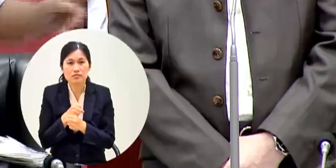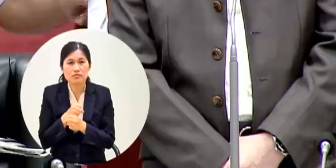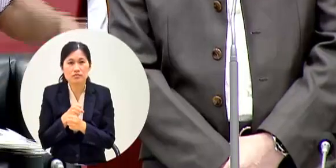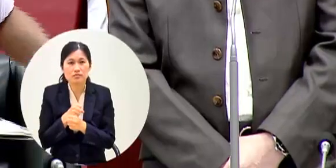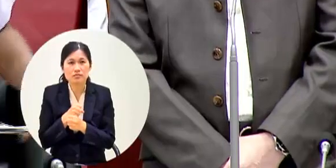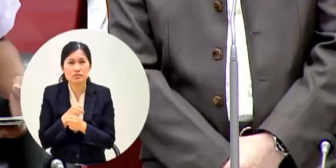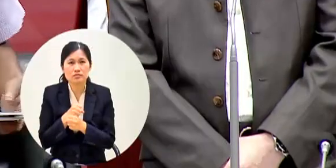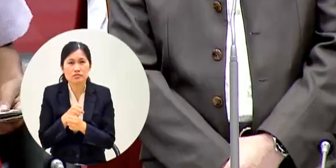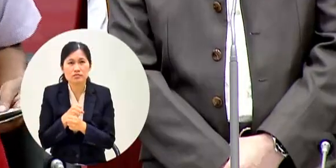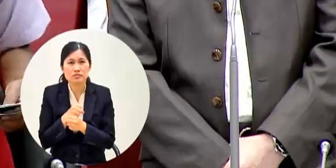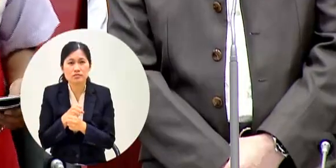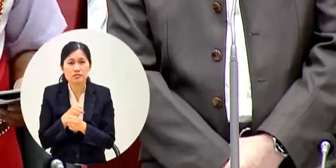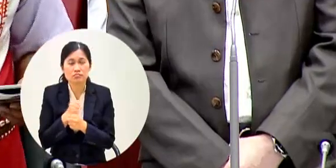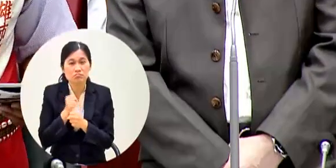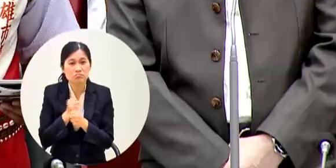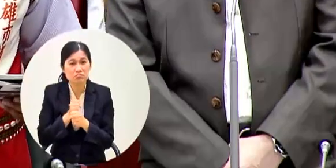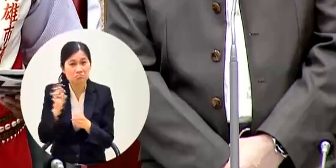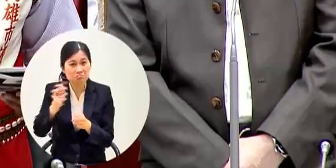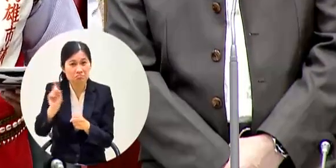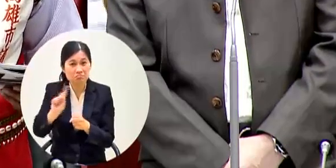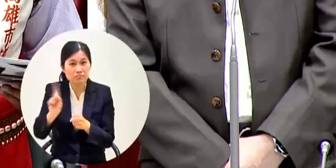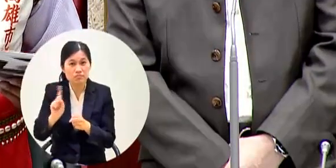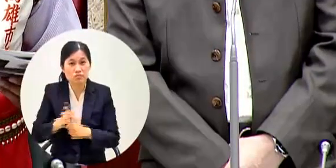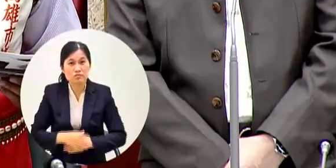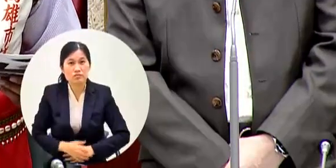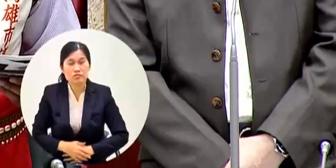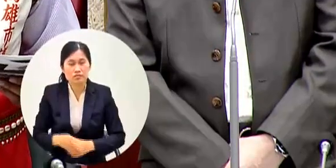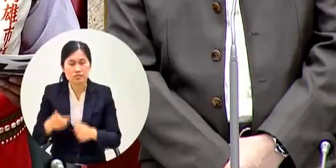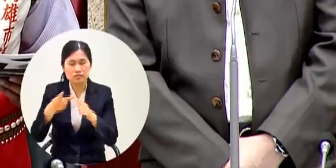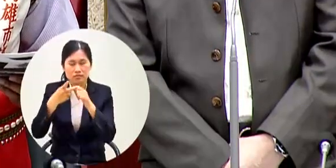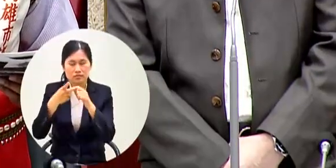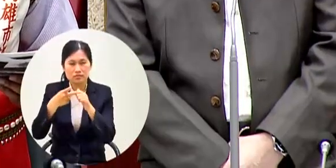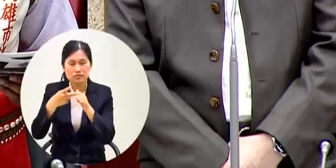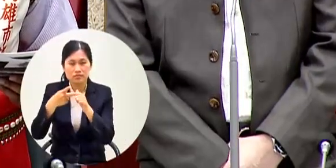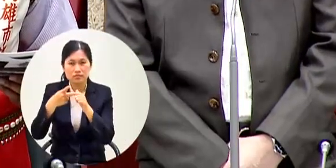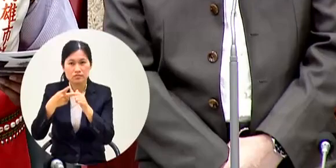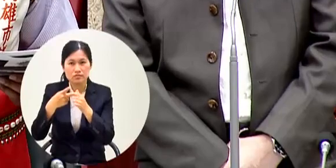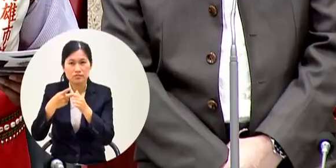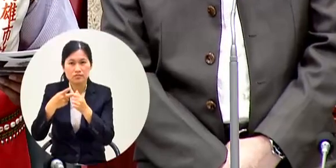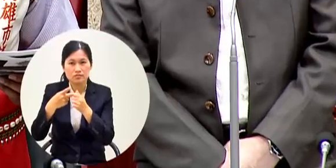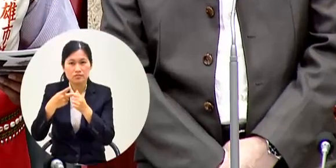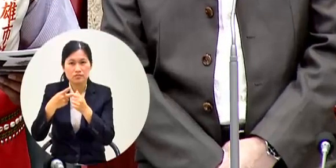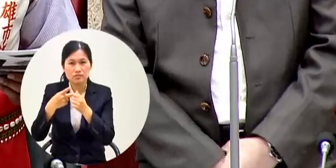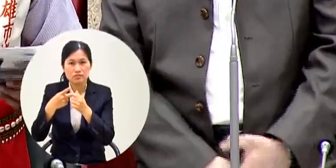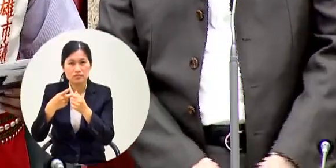系，你就回到本席现行的作业，